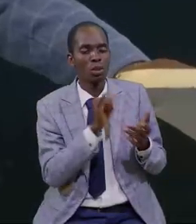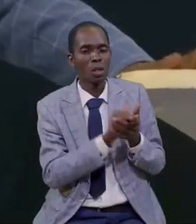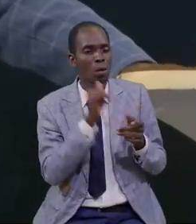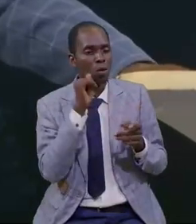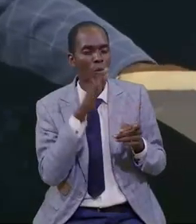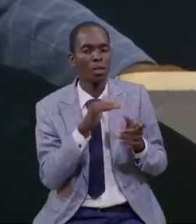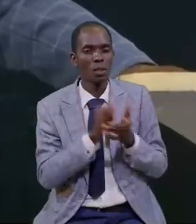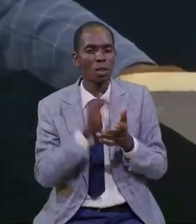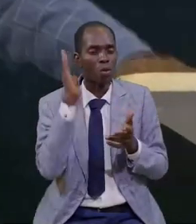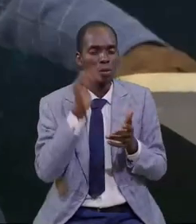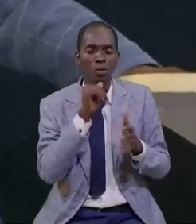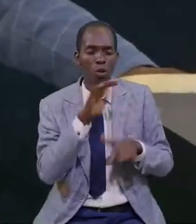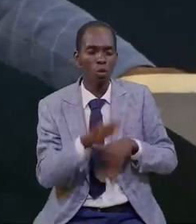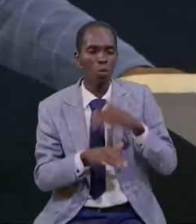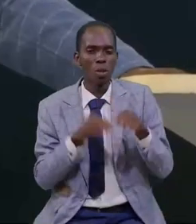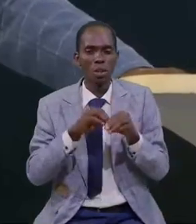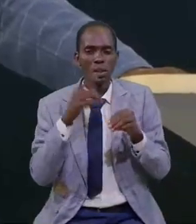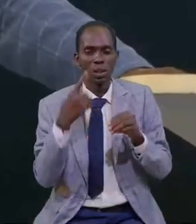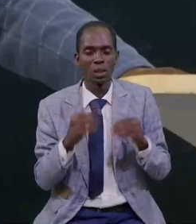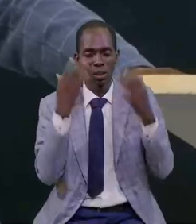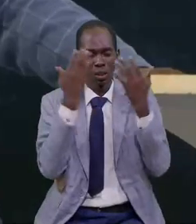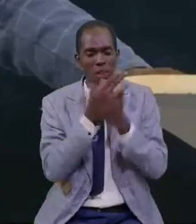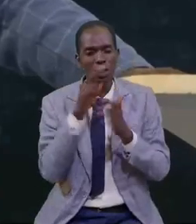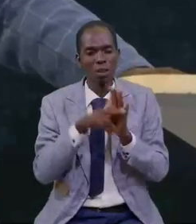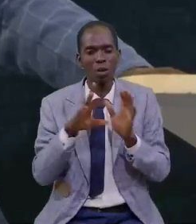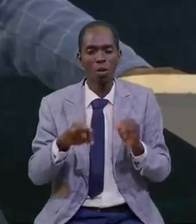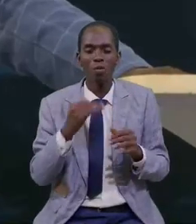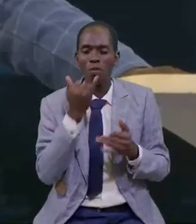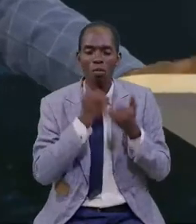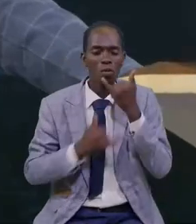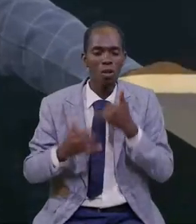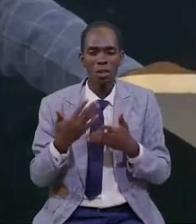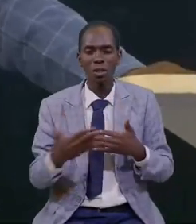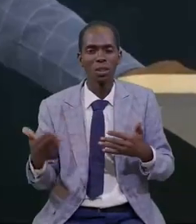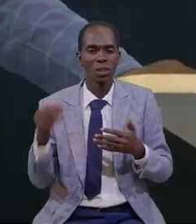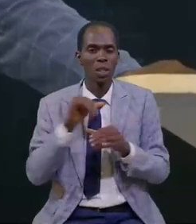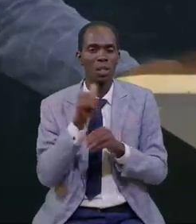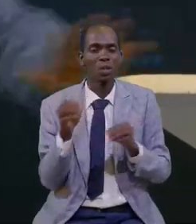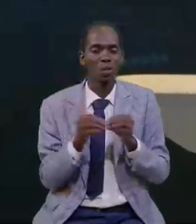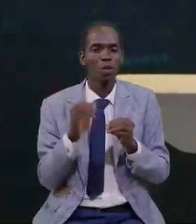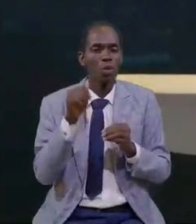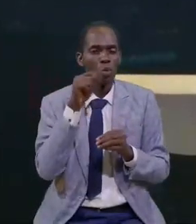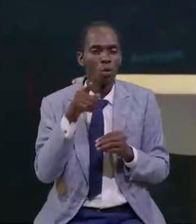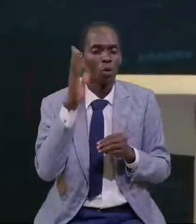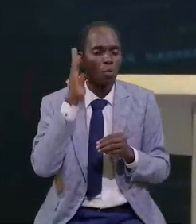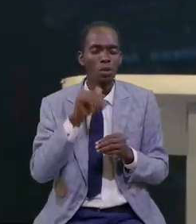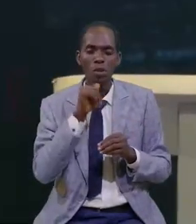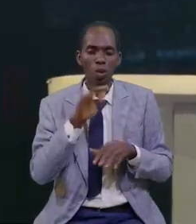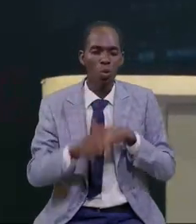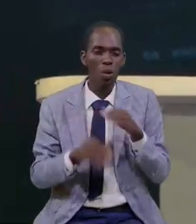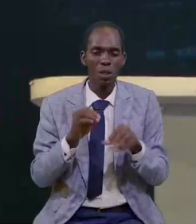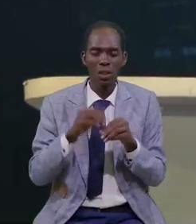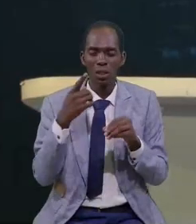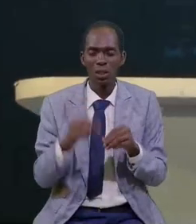les ténèbres de l'immoralité elle ne marchera plus dans les ténèbres de l'iniquité elle ne